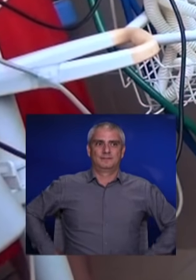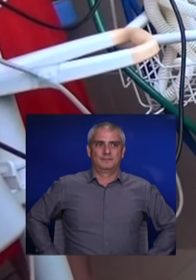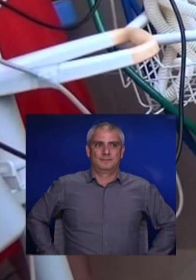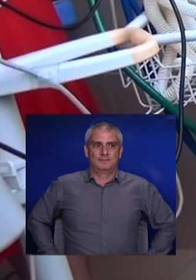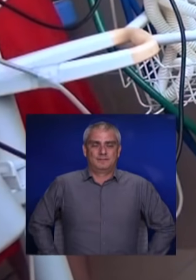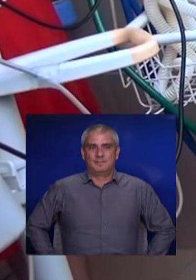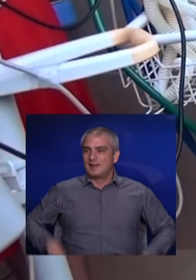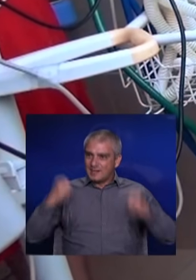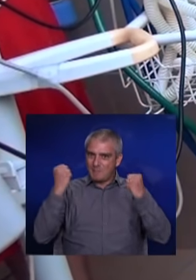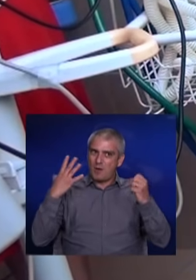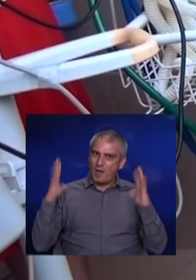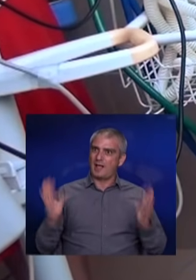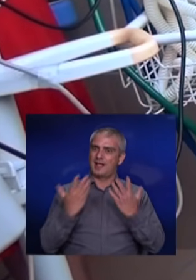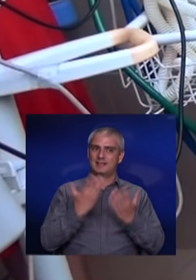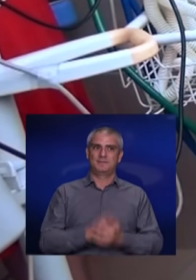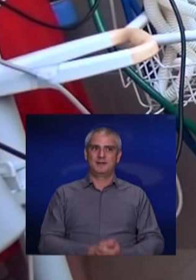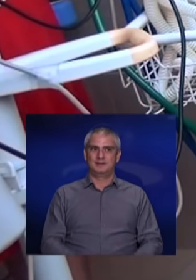גיבורה,